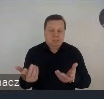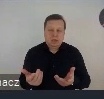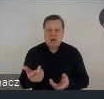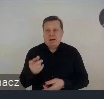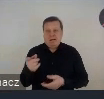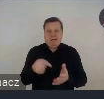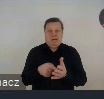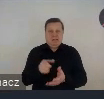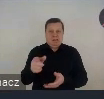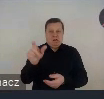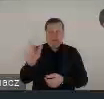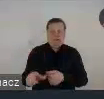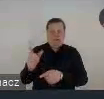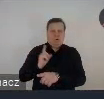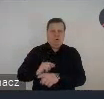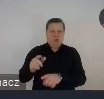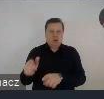osoba, która